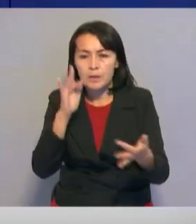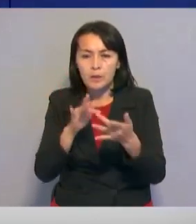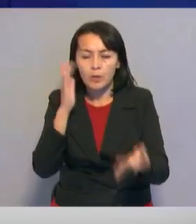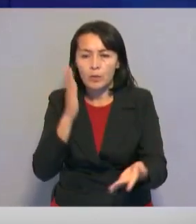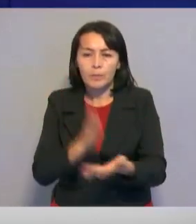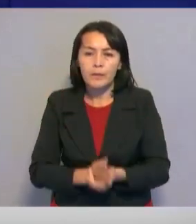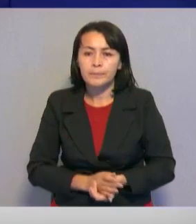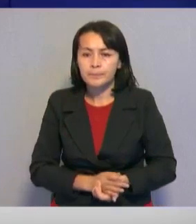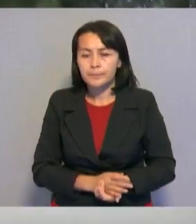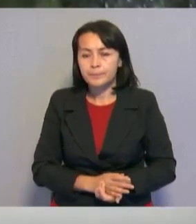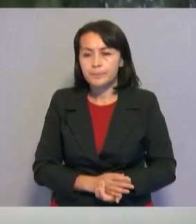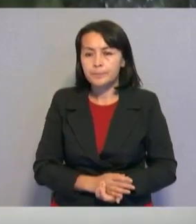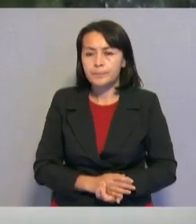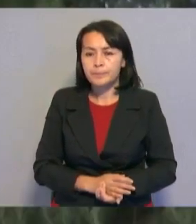отыр.